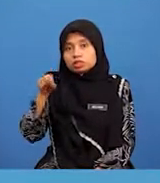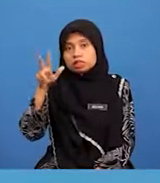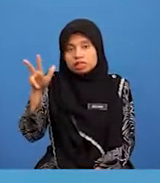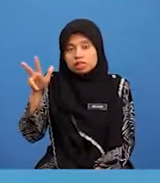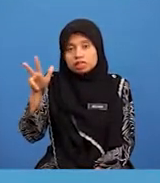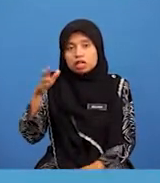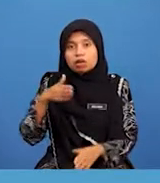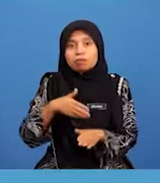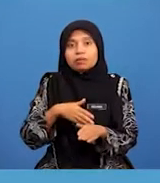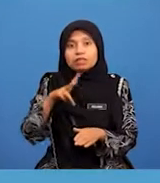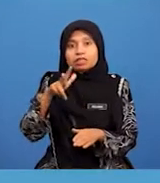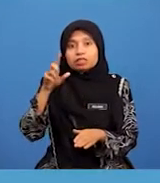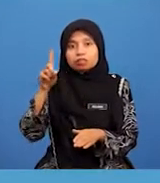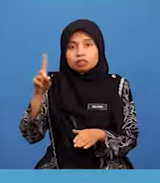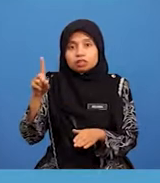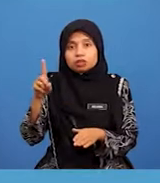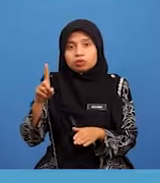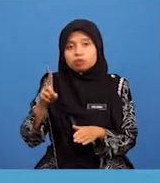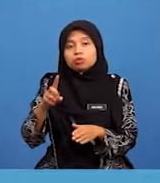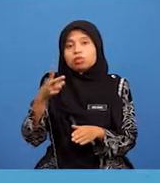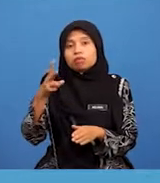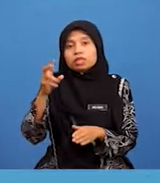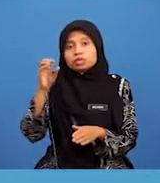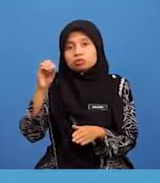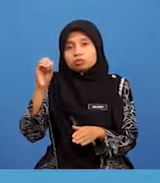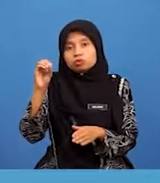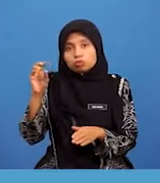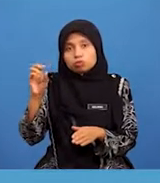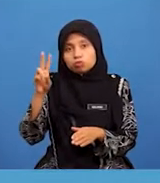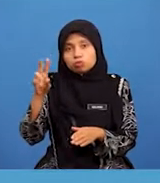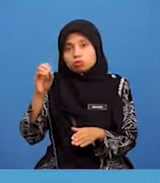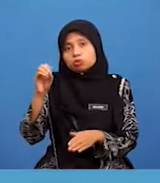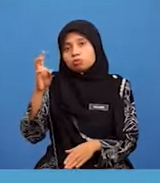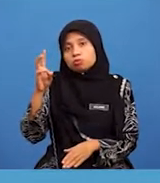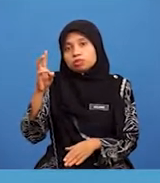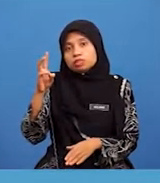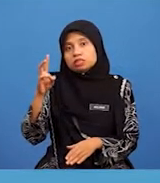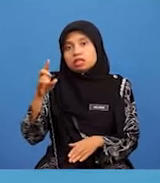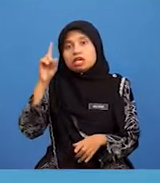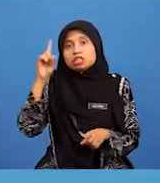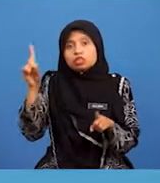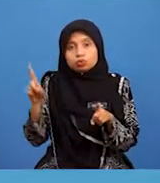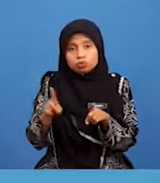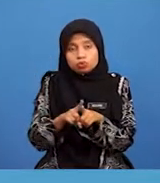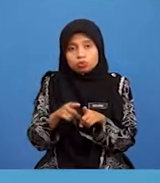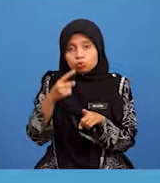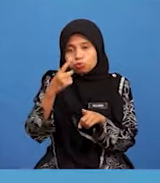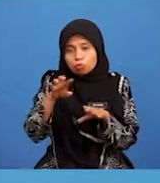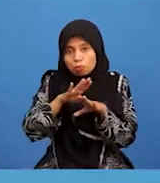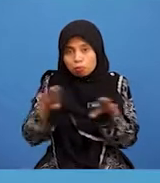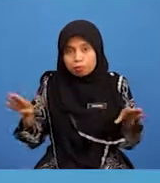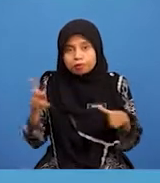2017, setelah akaun penamat disediakan, mereka bersepakat dan bersetuju untuk membubarkan perkongsian